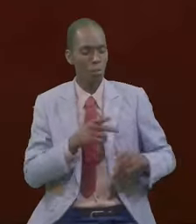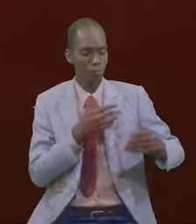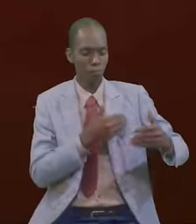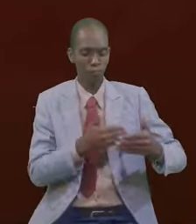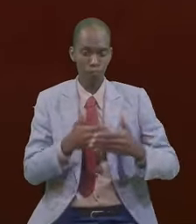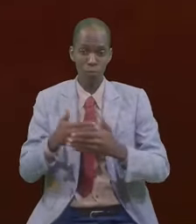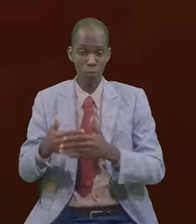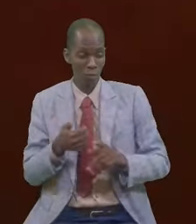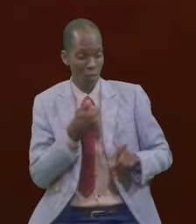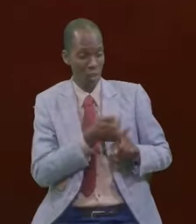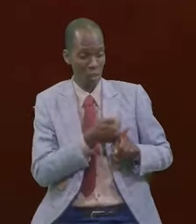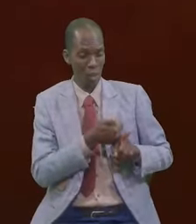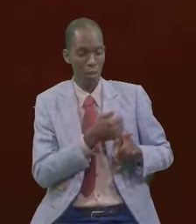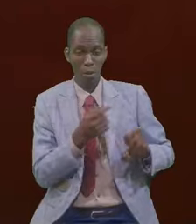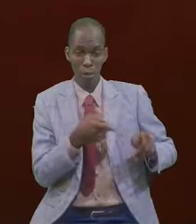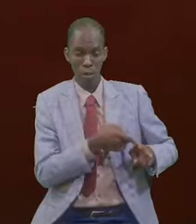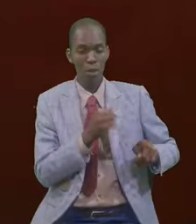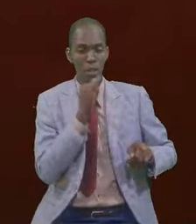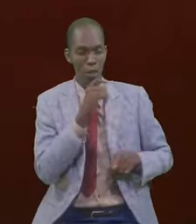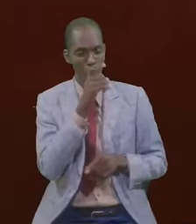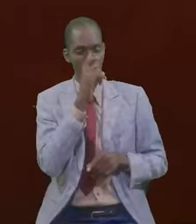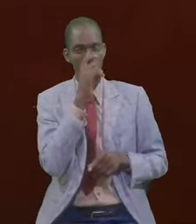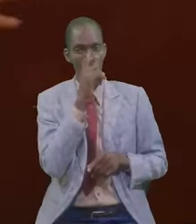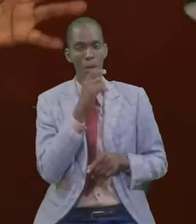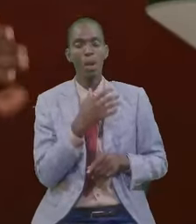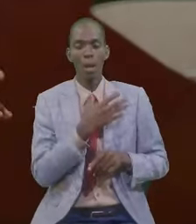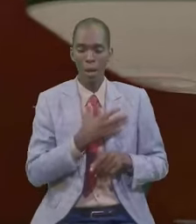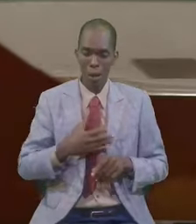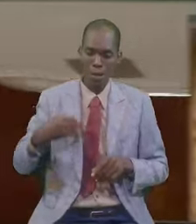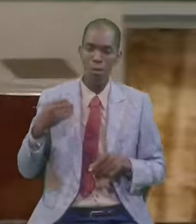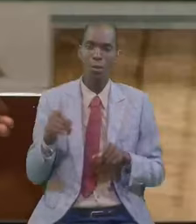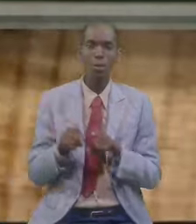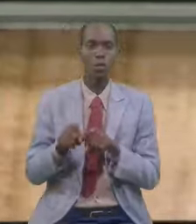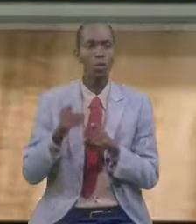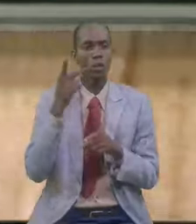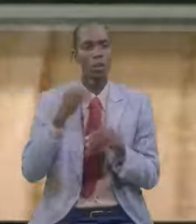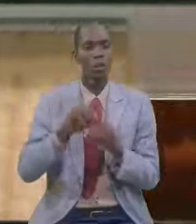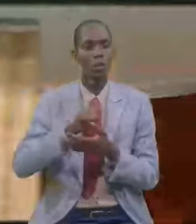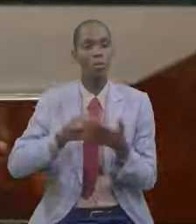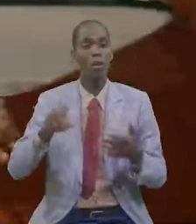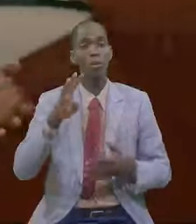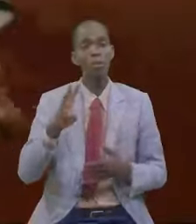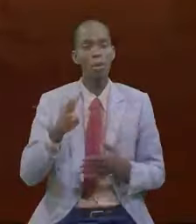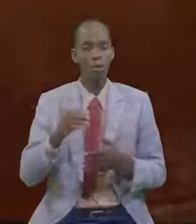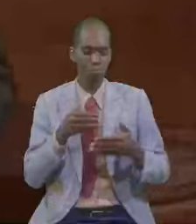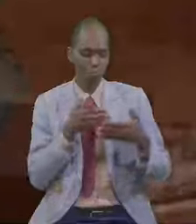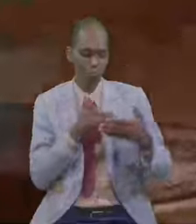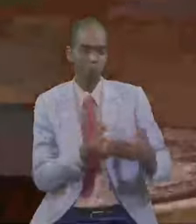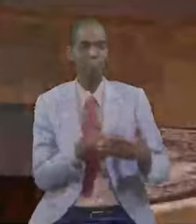vie, les gens autour de lui, puisque lui-même aussi, il est un insensé. Voyons le verset